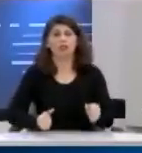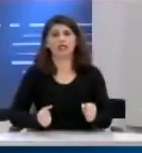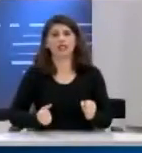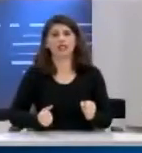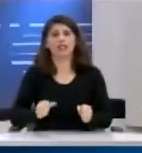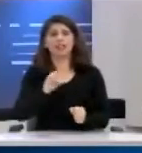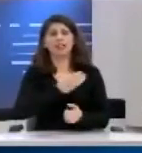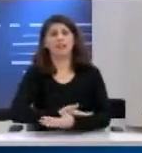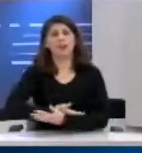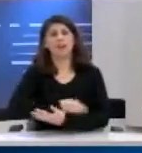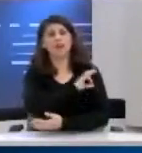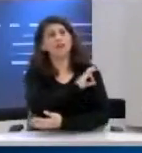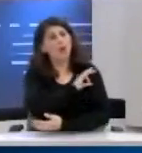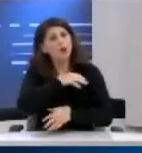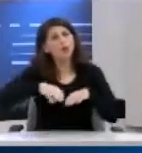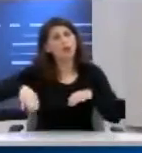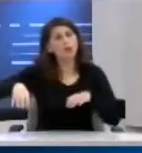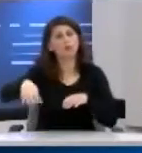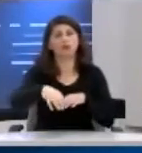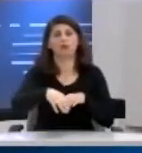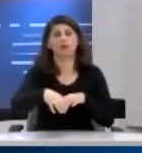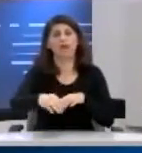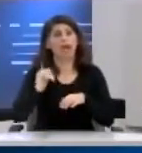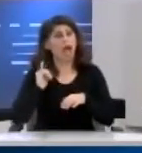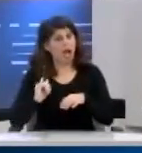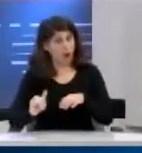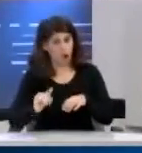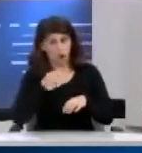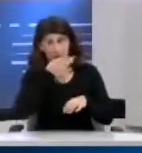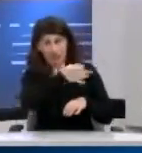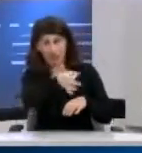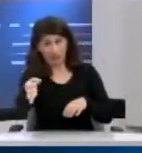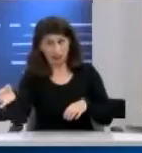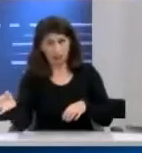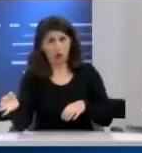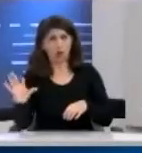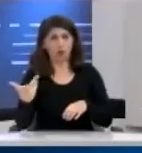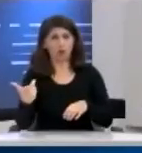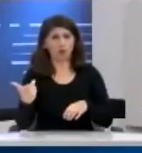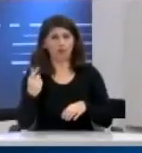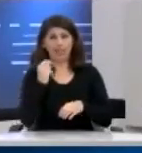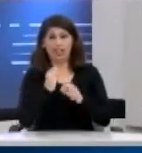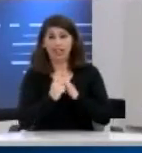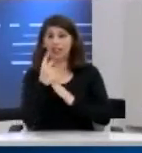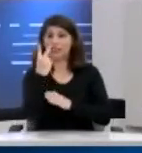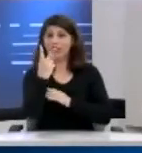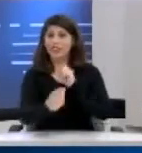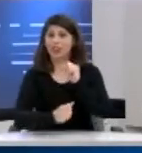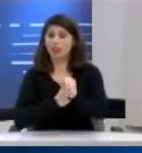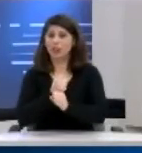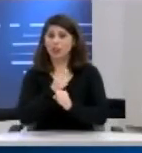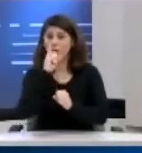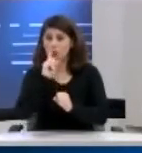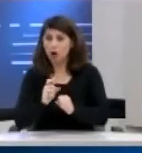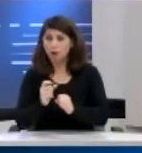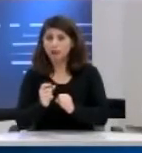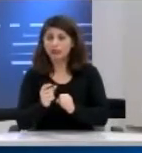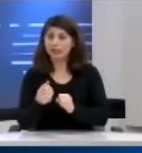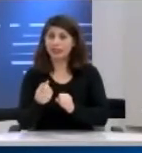σταθμούς. Επίσης, να σας πω ότι τη δίχρονη προσχολική υποχρεωτική εμείς τη